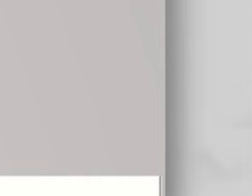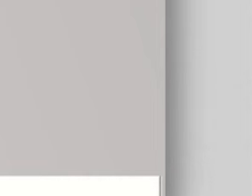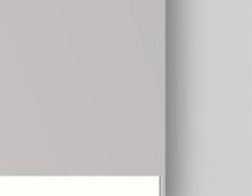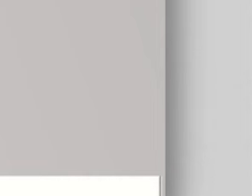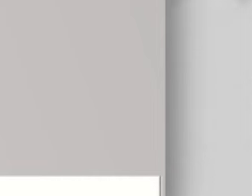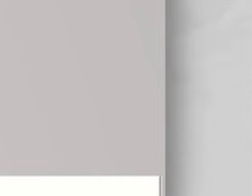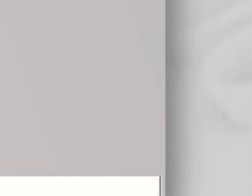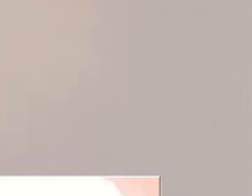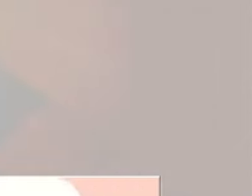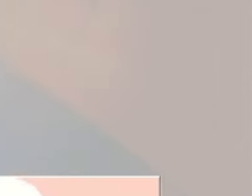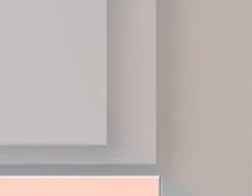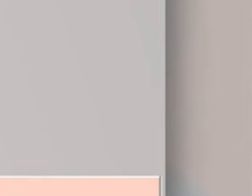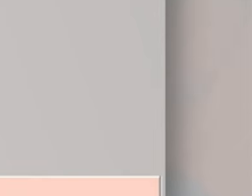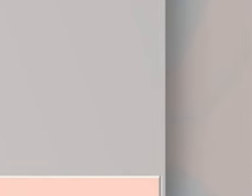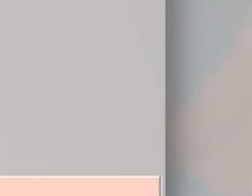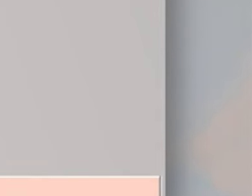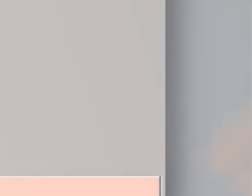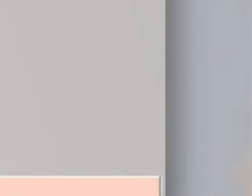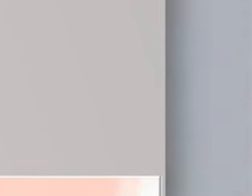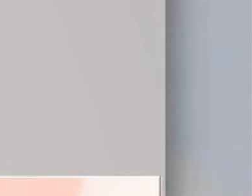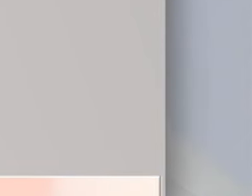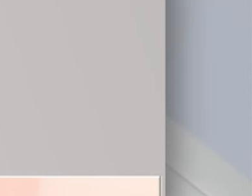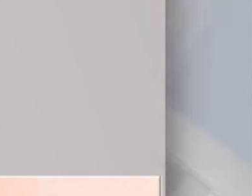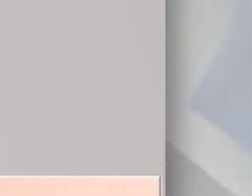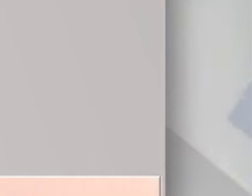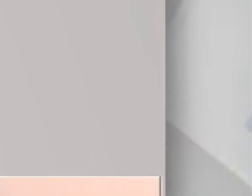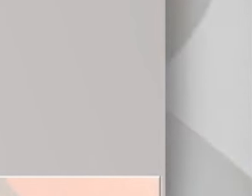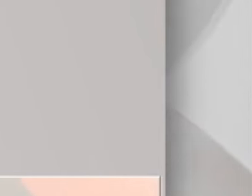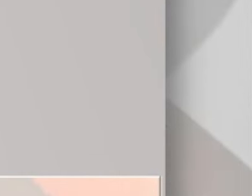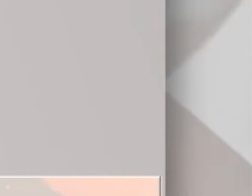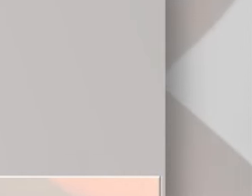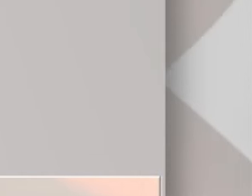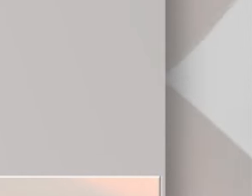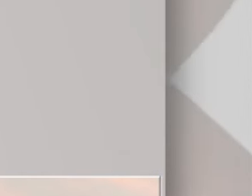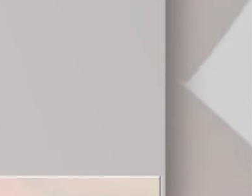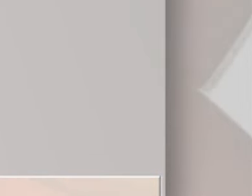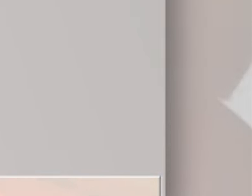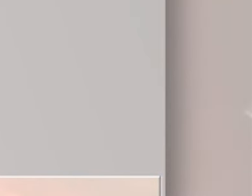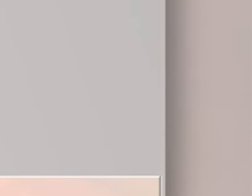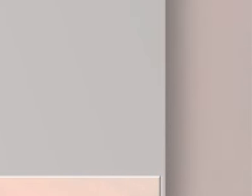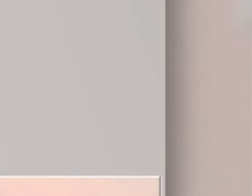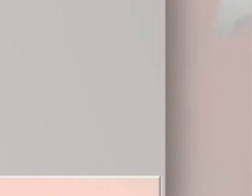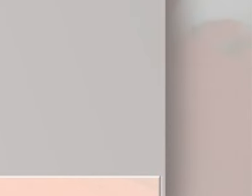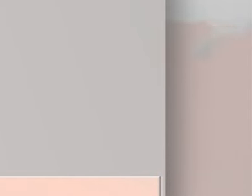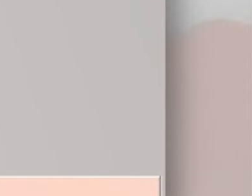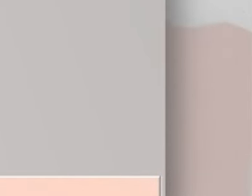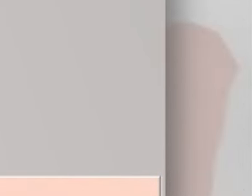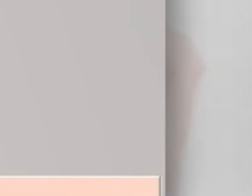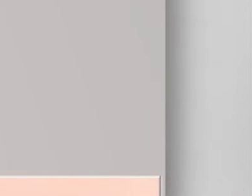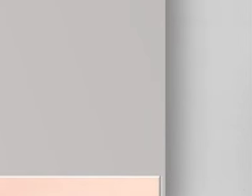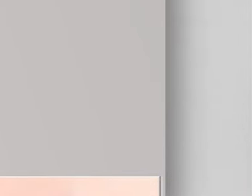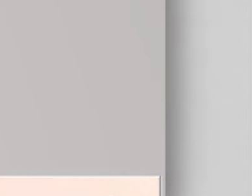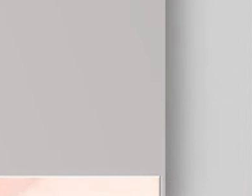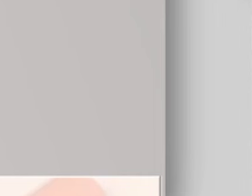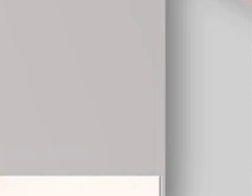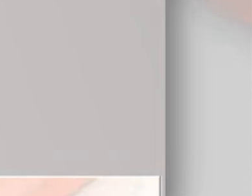polisi nchini Haiti, kufutwa kazi kwa mawaziri wasiowajibika wakimtaja Linturi baada ya kashfa ya